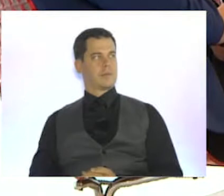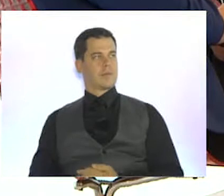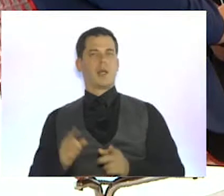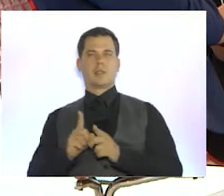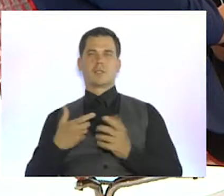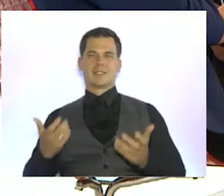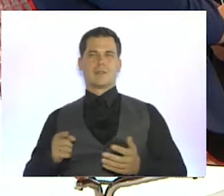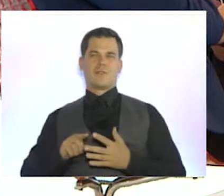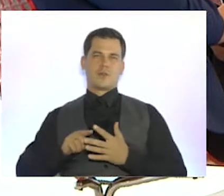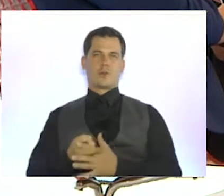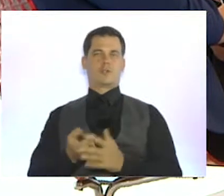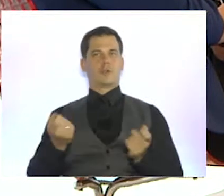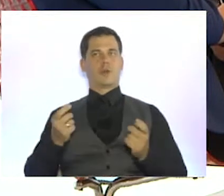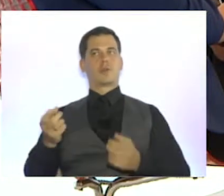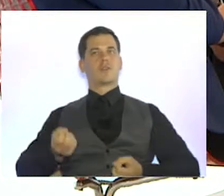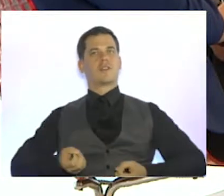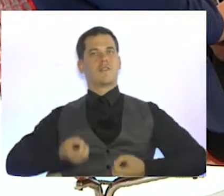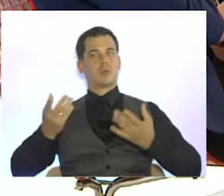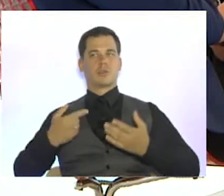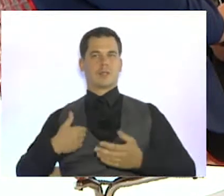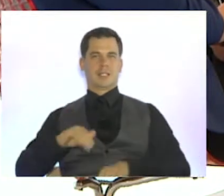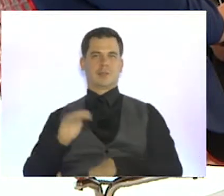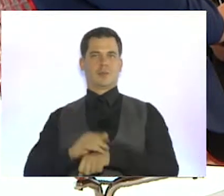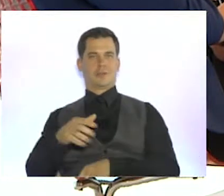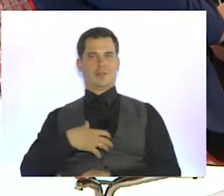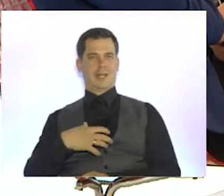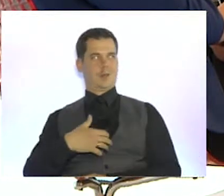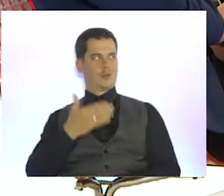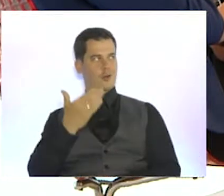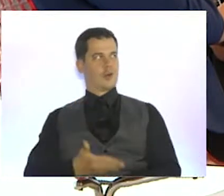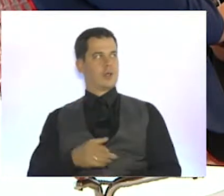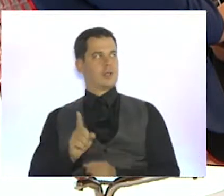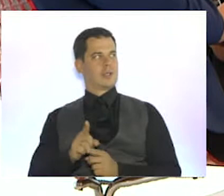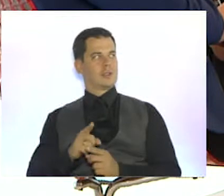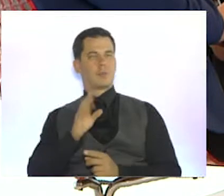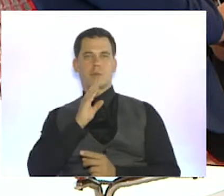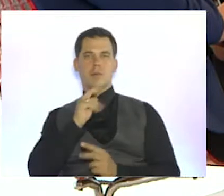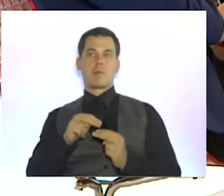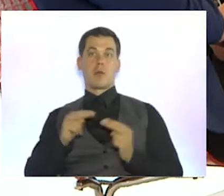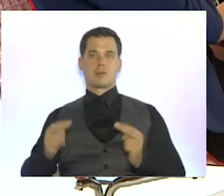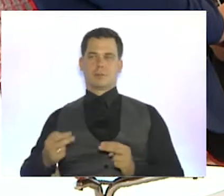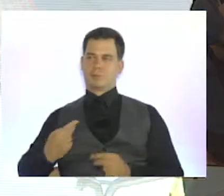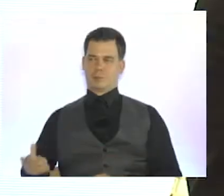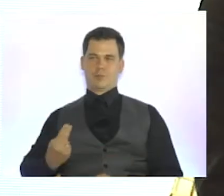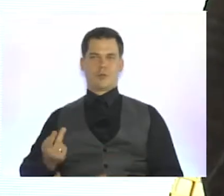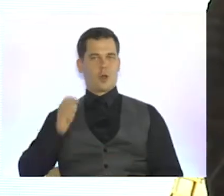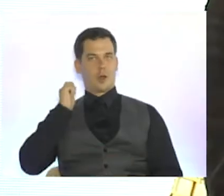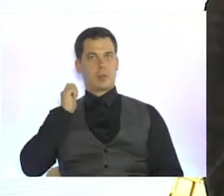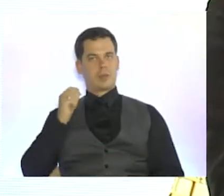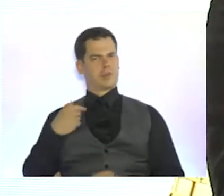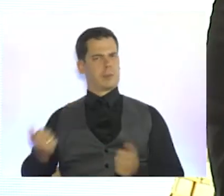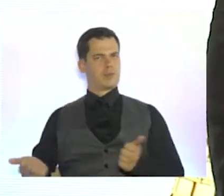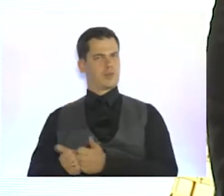Ja bym się tylko chciała wtrącić, tak się trochę twórczo nie zgodzić z panem dyrektorem i taki trochę most zbudować z tym, co pani powiedziała, bo to jest mi bardzo